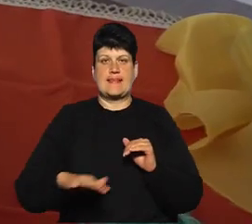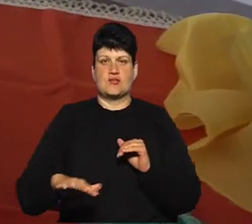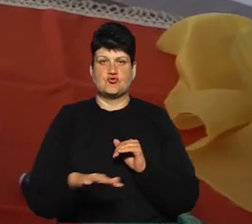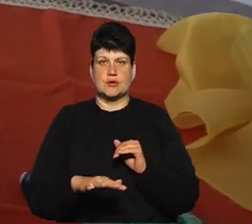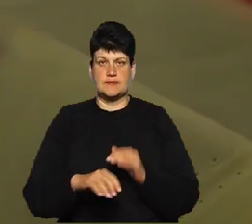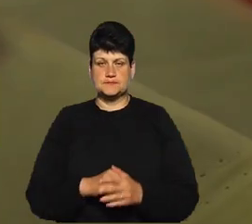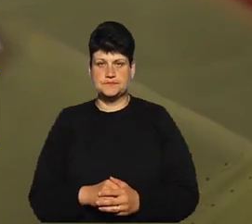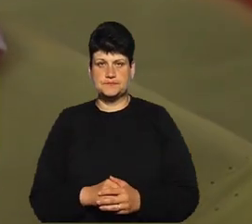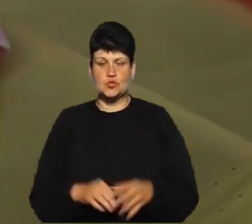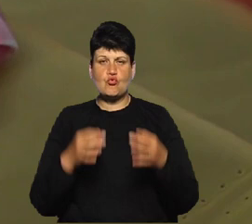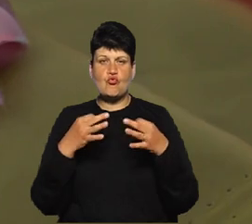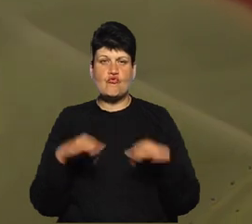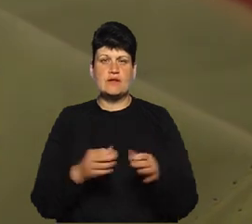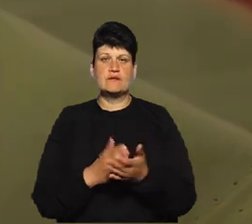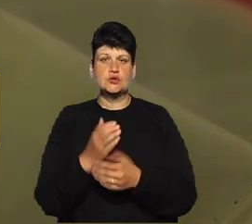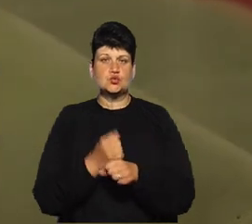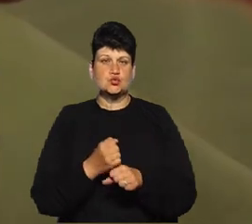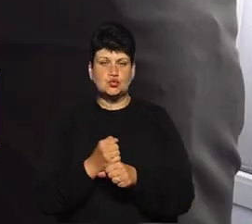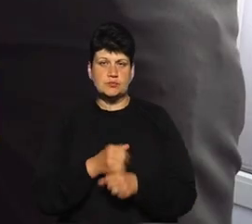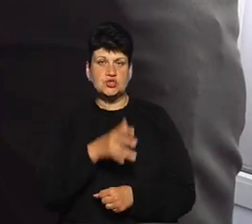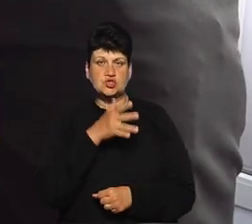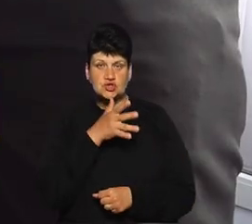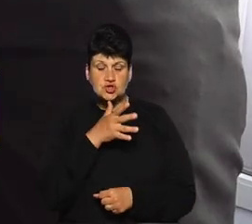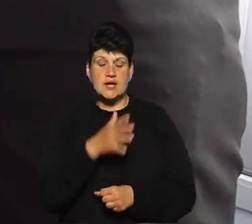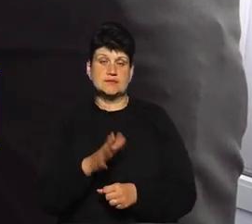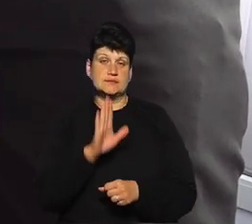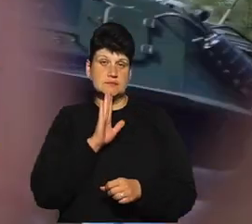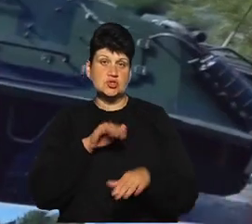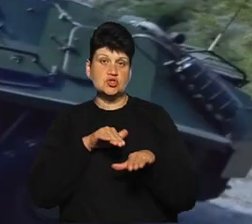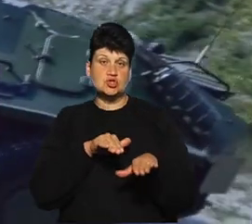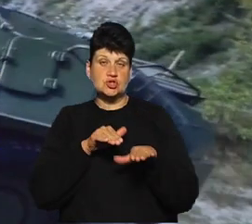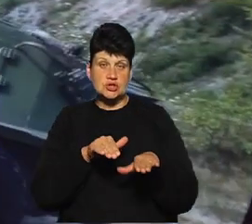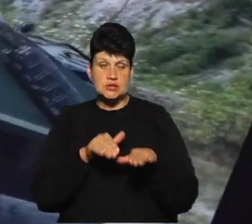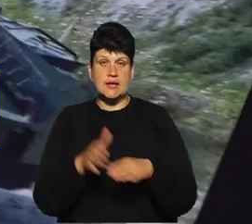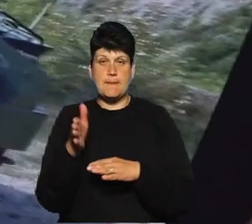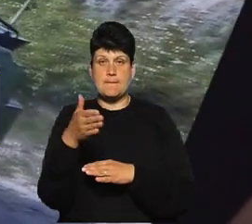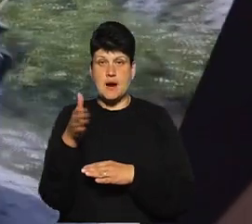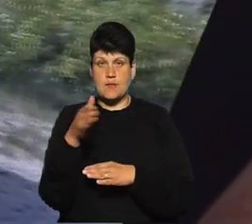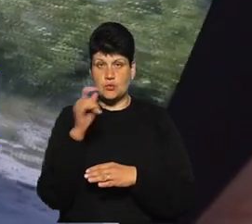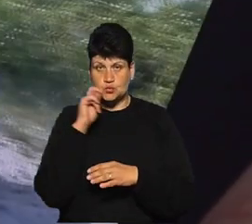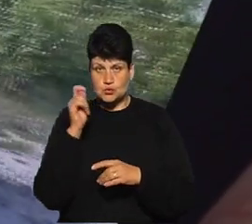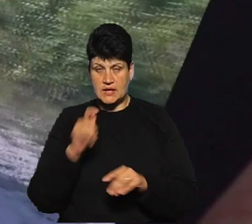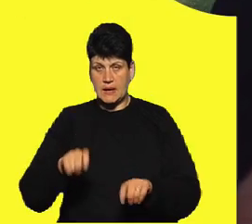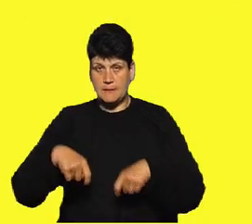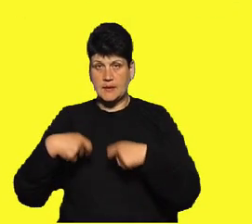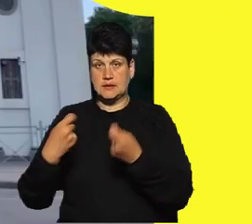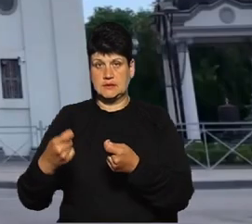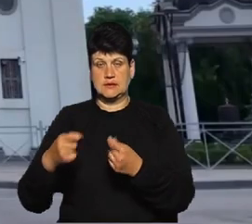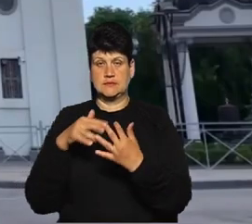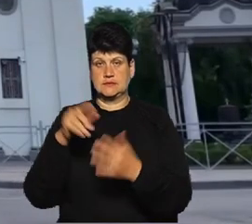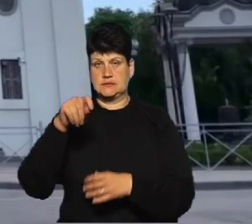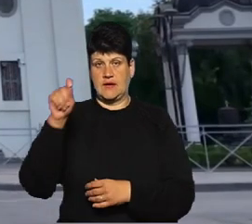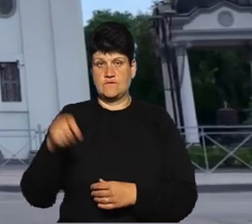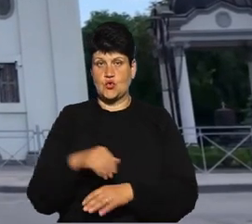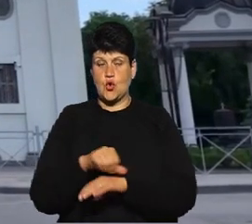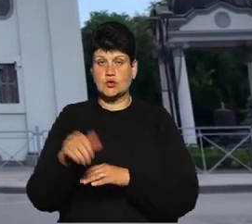У вільний від служби час Нацгвардійка шиє українські прапори та передає їх бійцям на фронт.